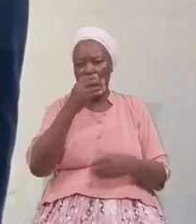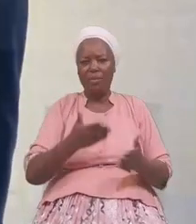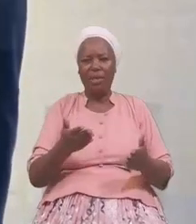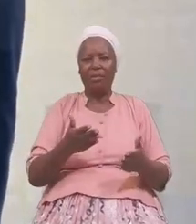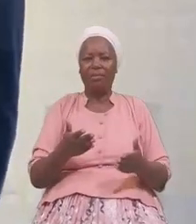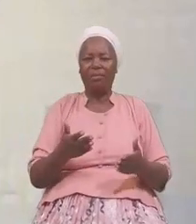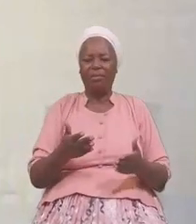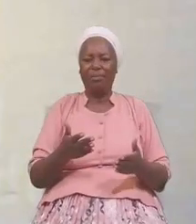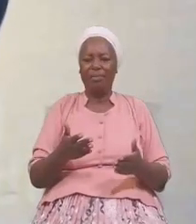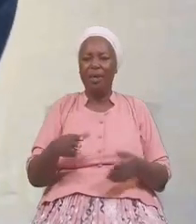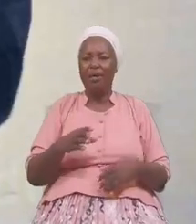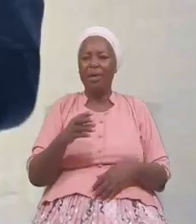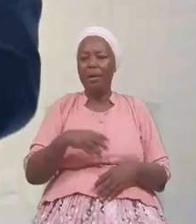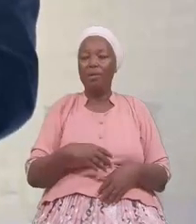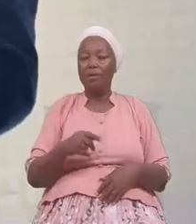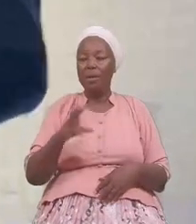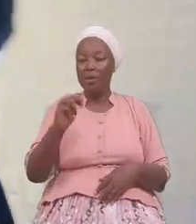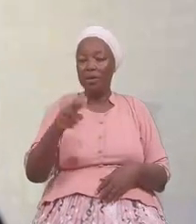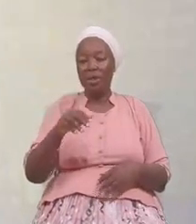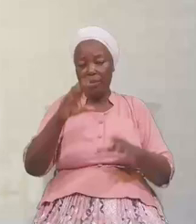Monsieur le président, continue.